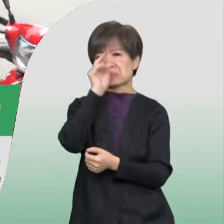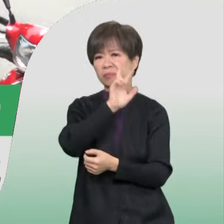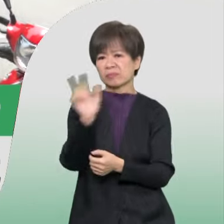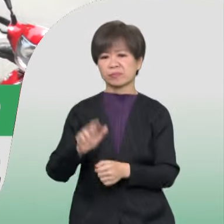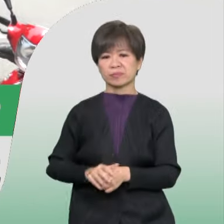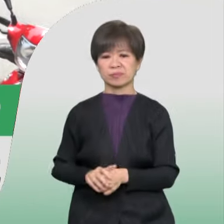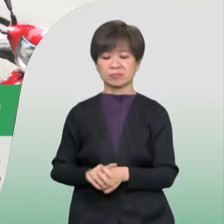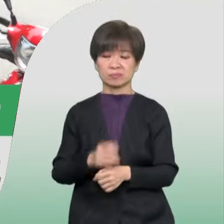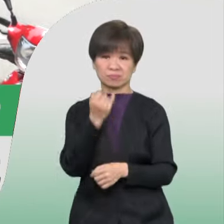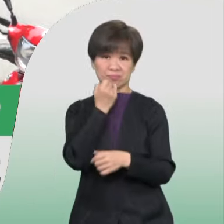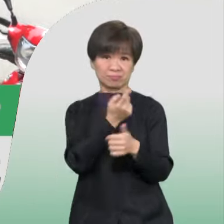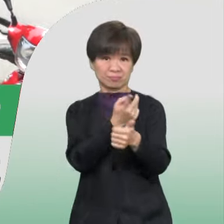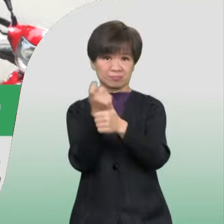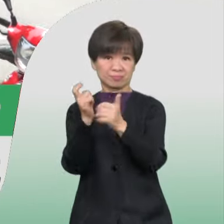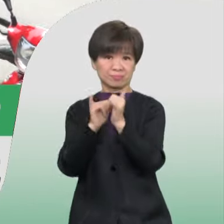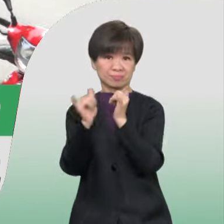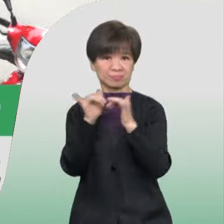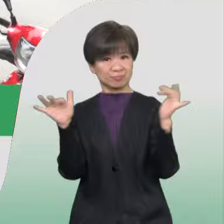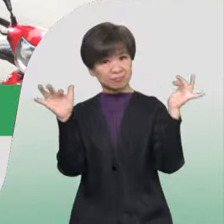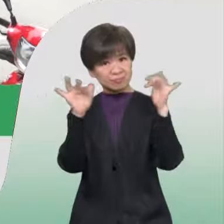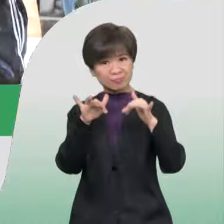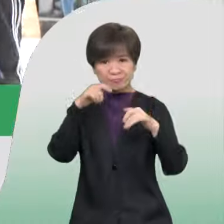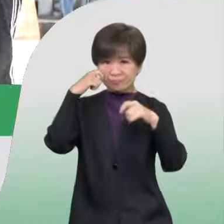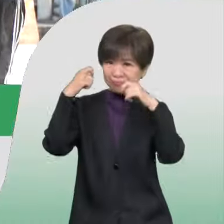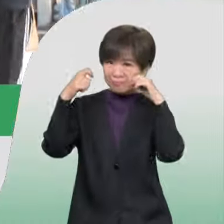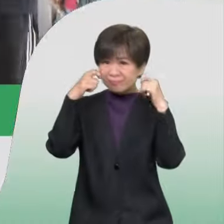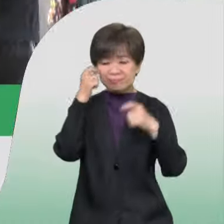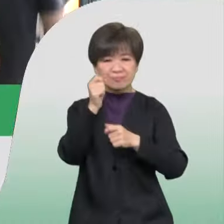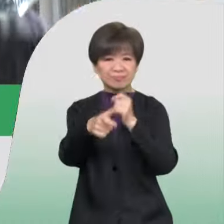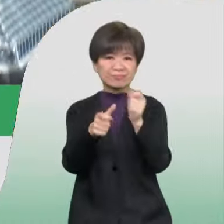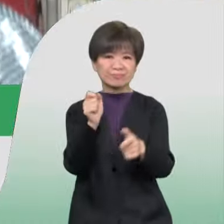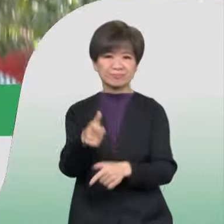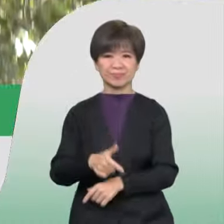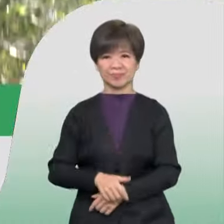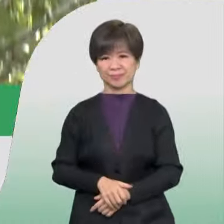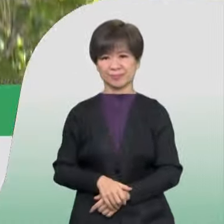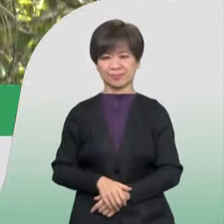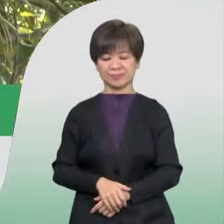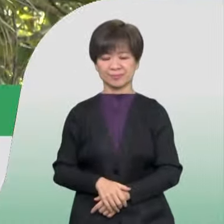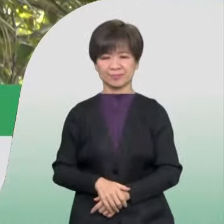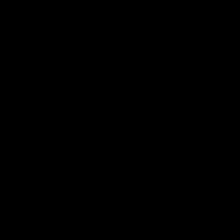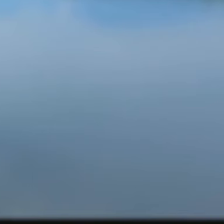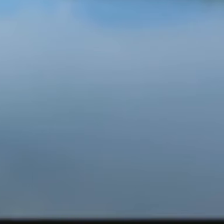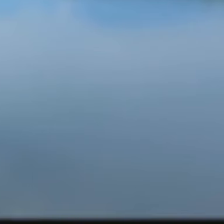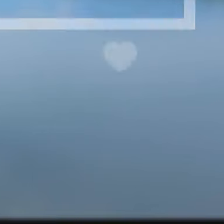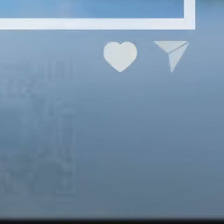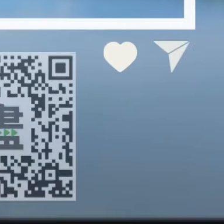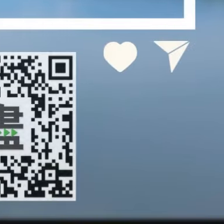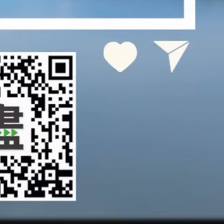按样未做啲写到，喊下同一刻来了教官。下次会唔会有新主播同？